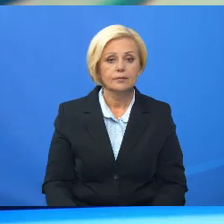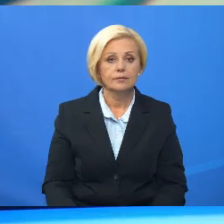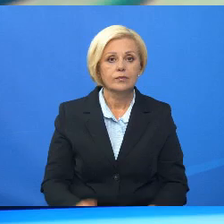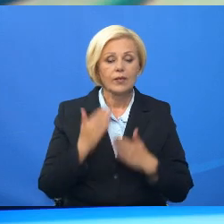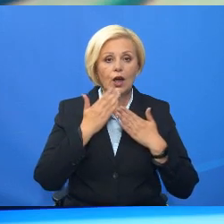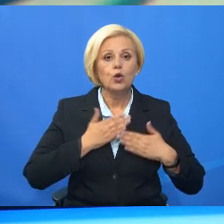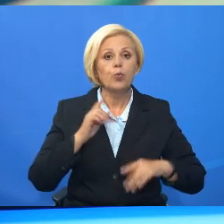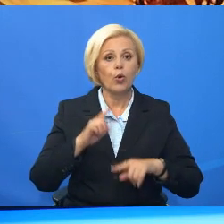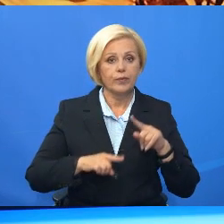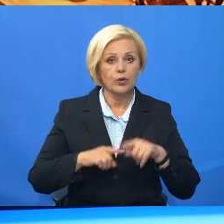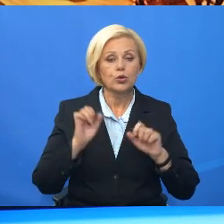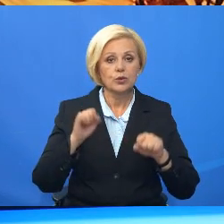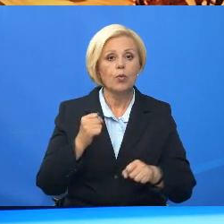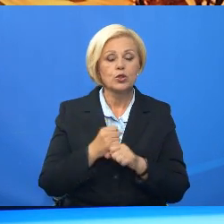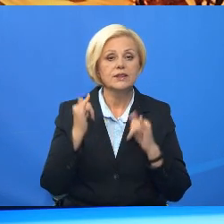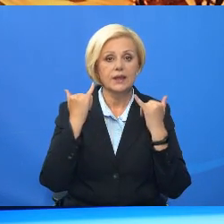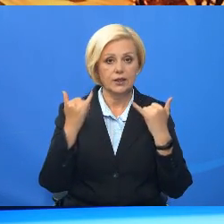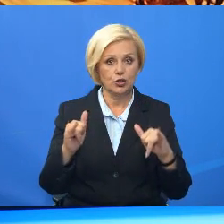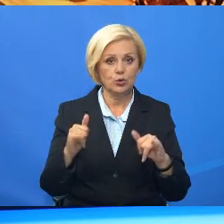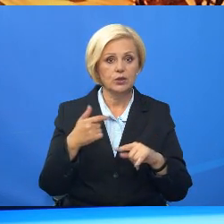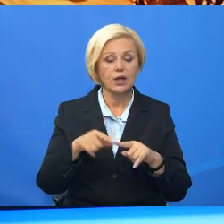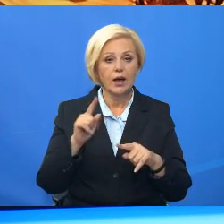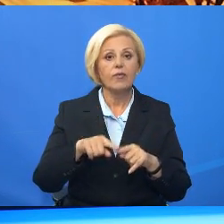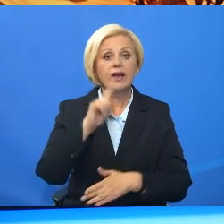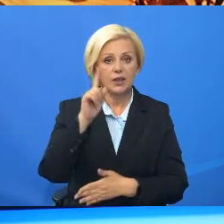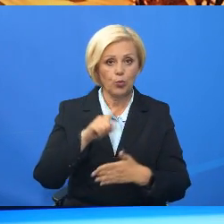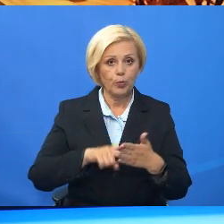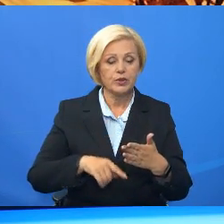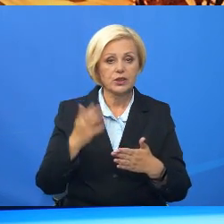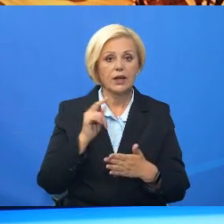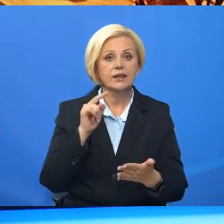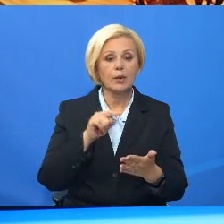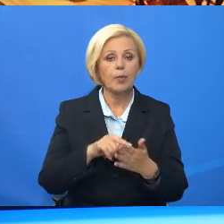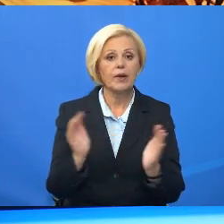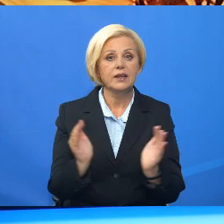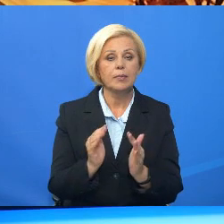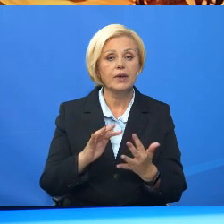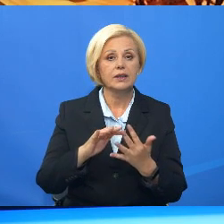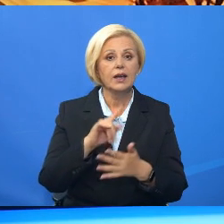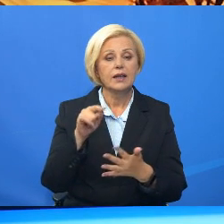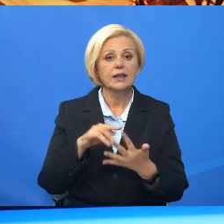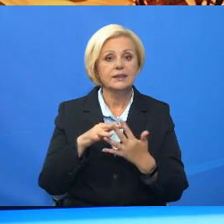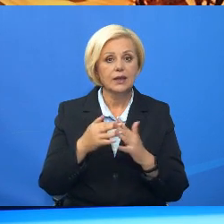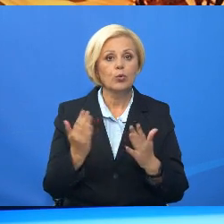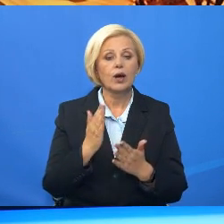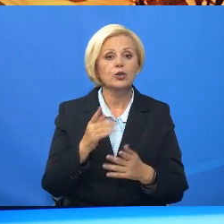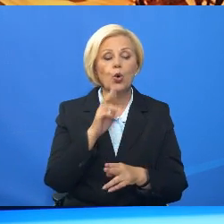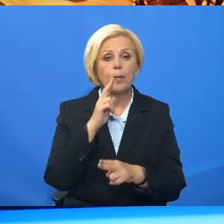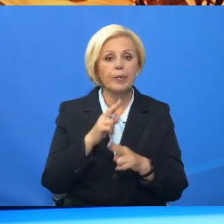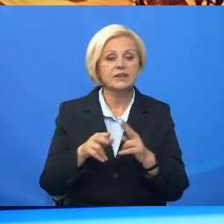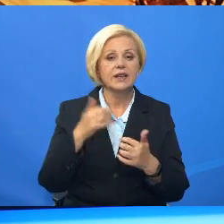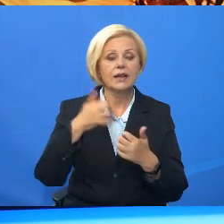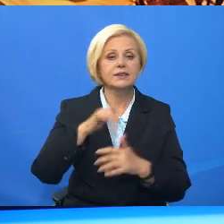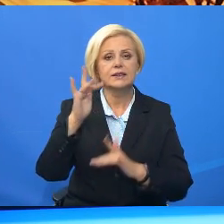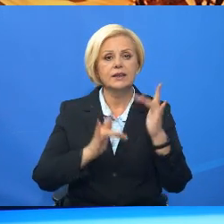Любоў да радзімы можа рабіць цуды. У гэтым пераконваешся, калі трапляеш у невялікі населены пункт, які згубіўся сярод